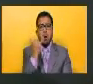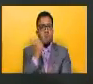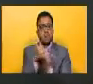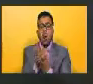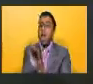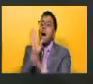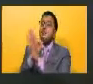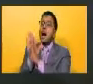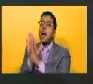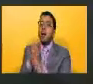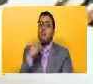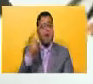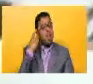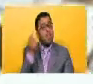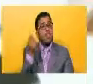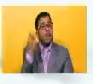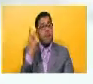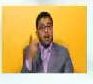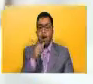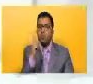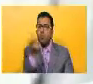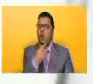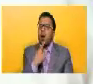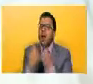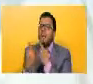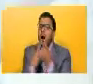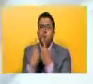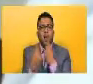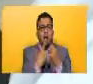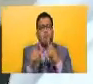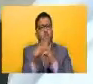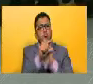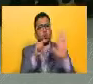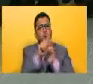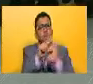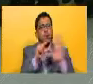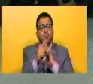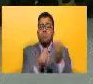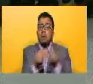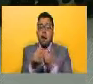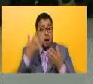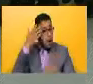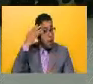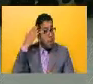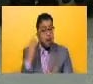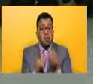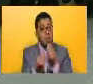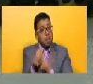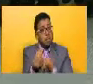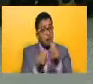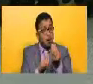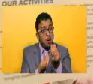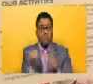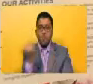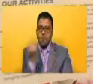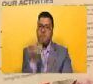حماية الممتلكات الثقافية، كلها محاور لموضوعات نوقشت من أجل تبادل الخبرات في هذا